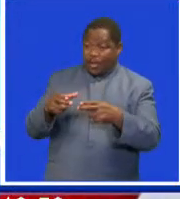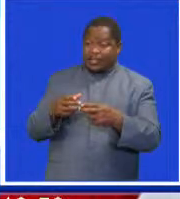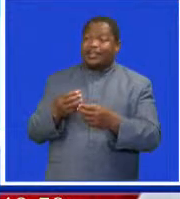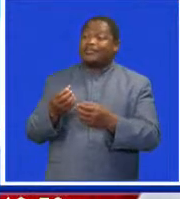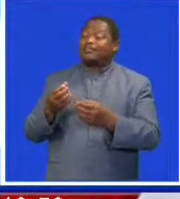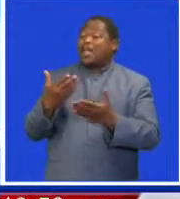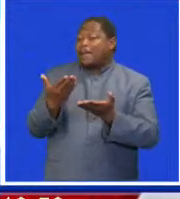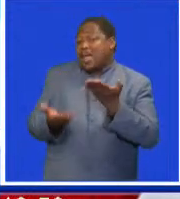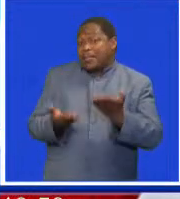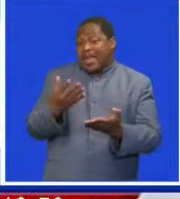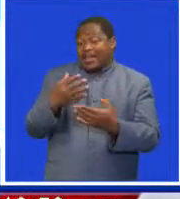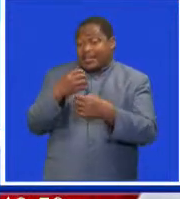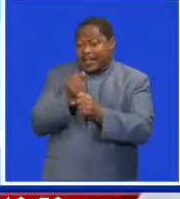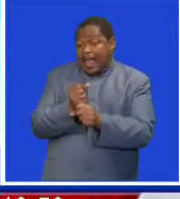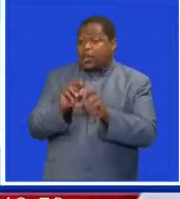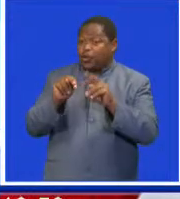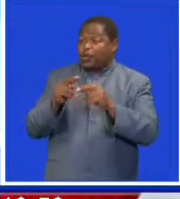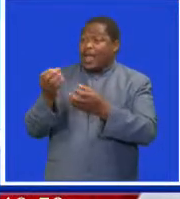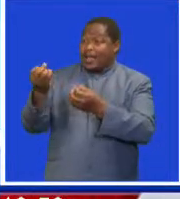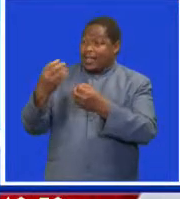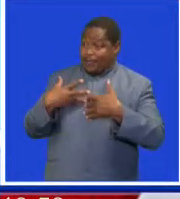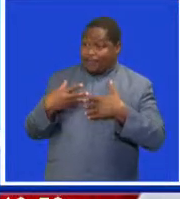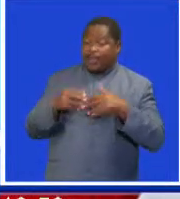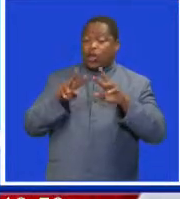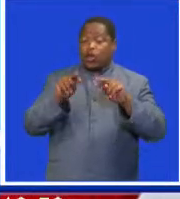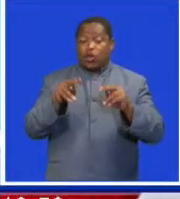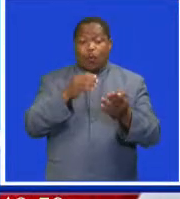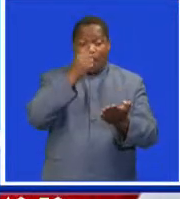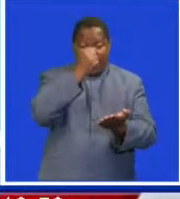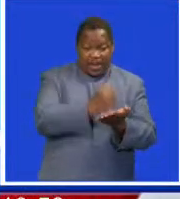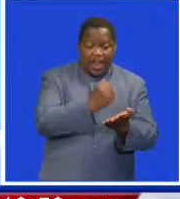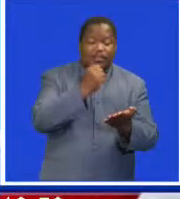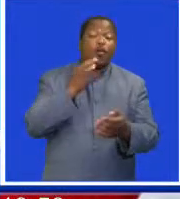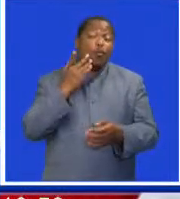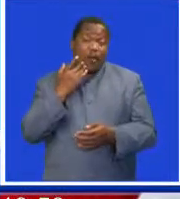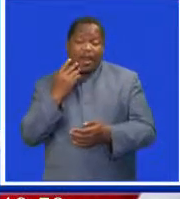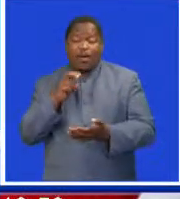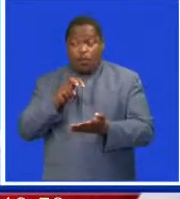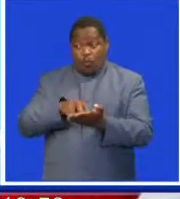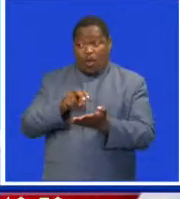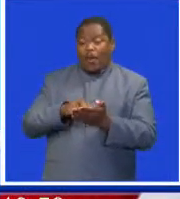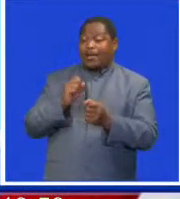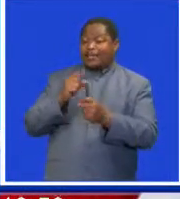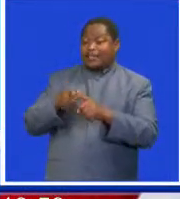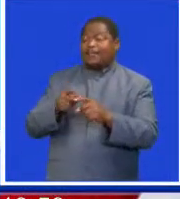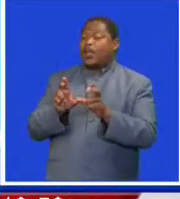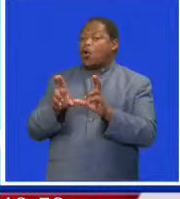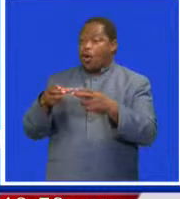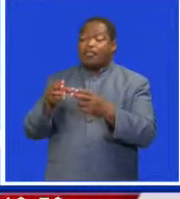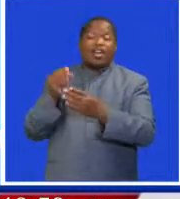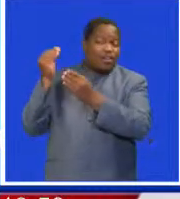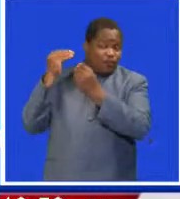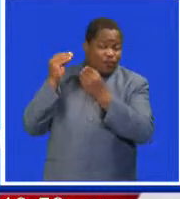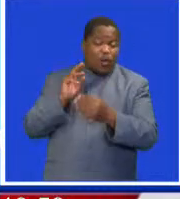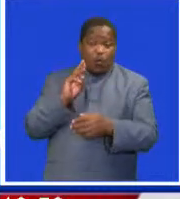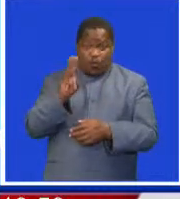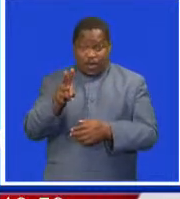engabe ivulwanini-ke futhi lubhaliso lebadlali. Lesekavele kube yilona libhalise libadlali lesizini ledawo